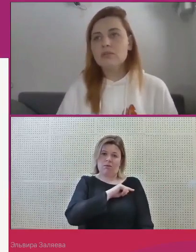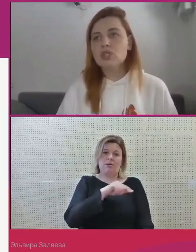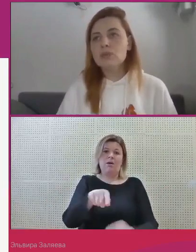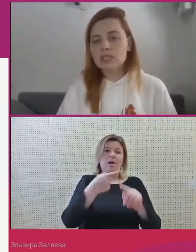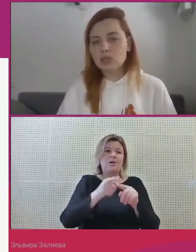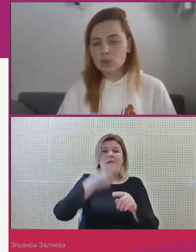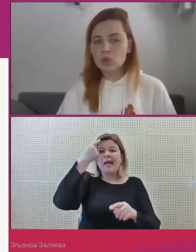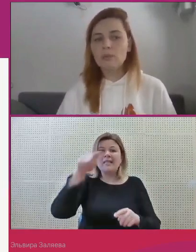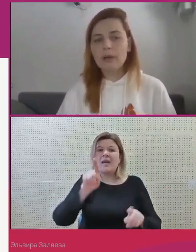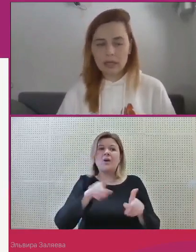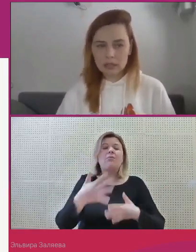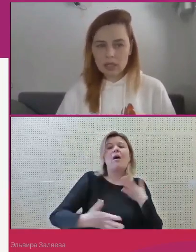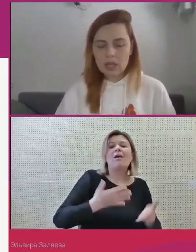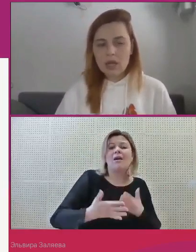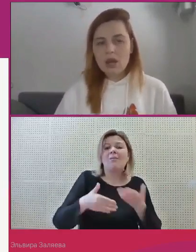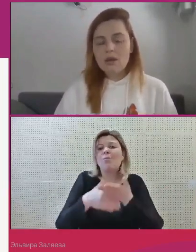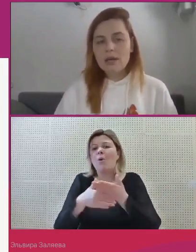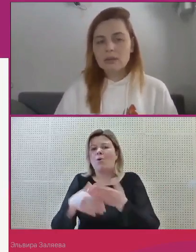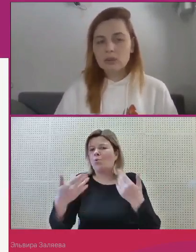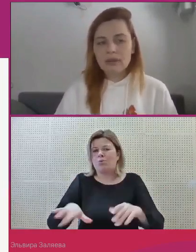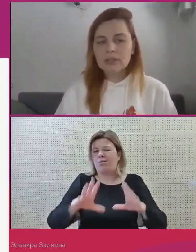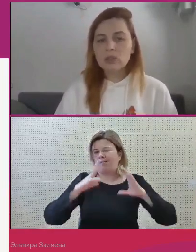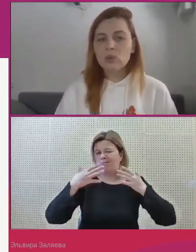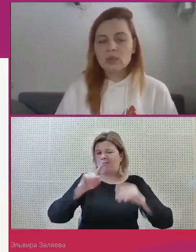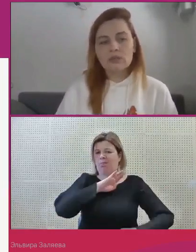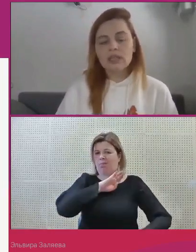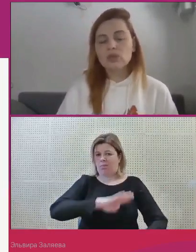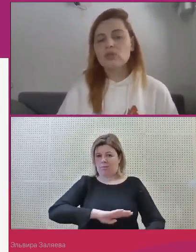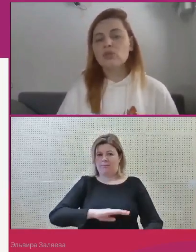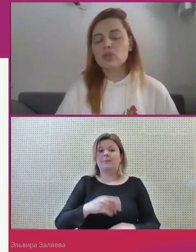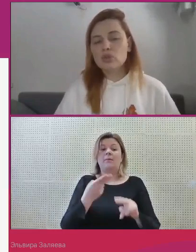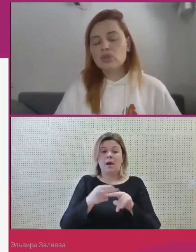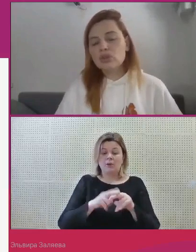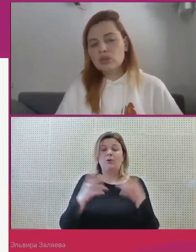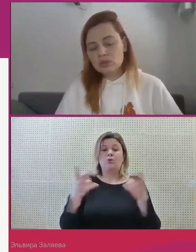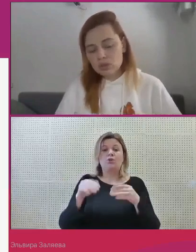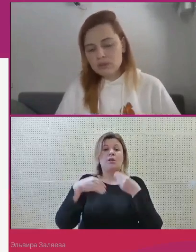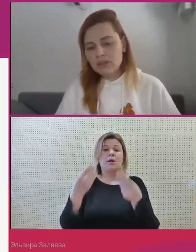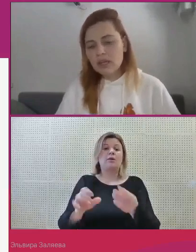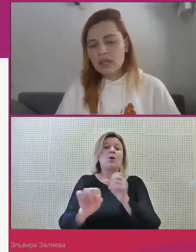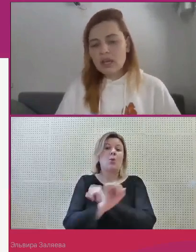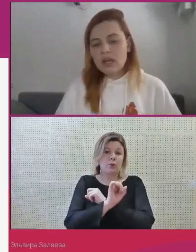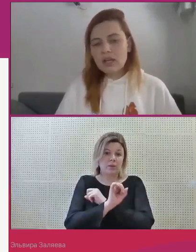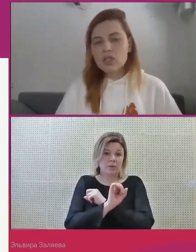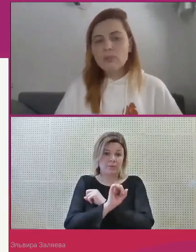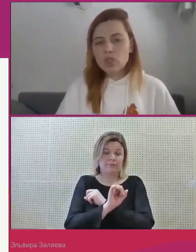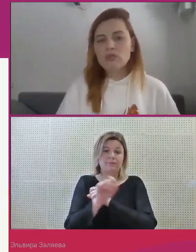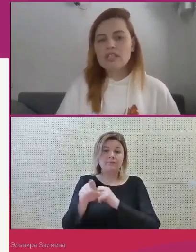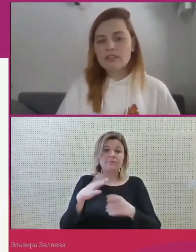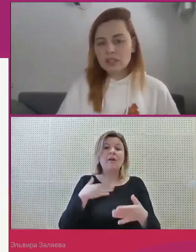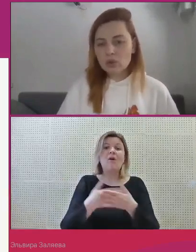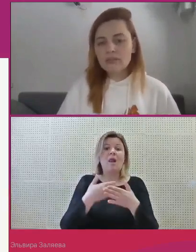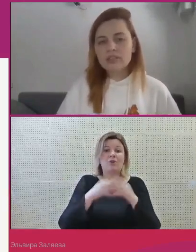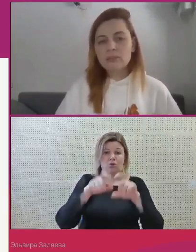идея и вообще мысль о том, что он помогает. Поэтому давайте отдых волонтеров. Собственно, чем